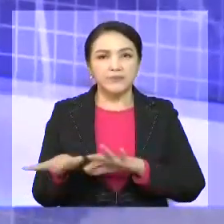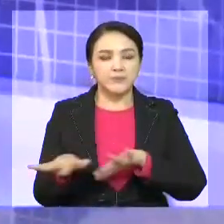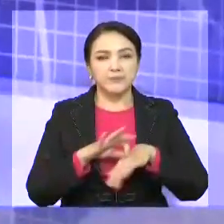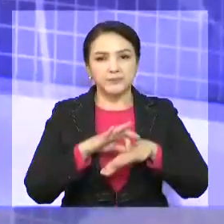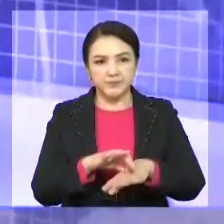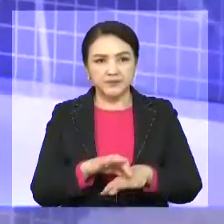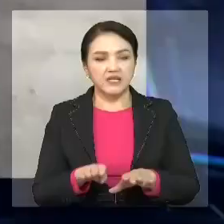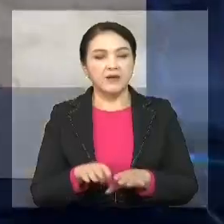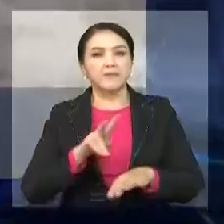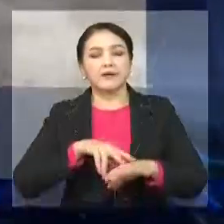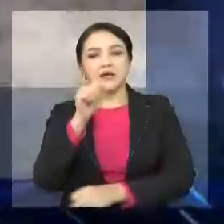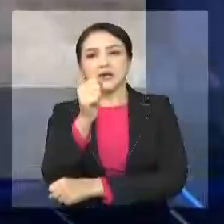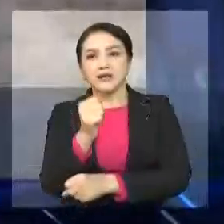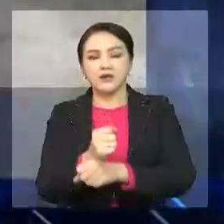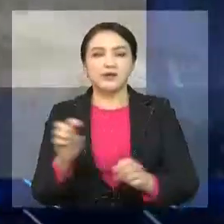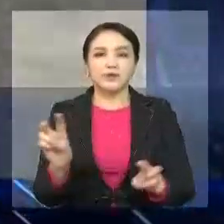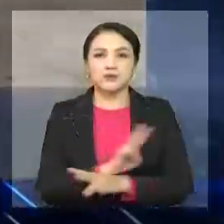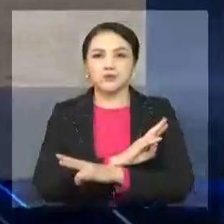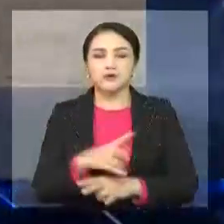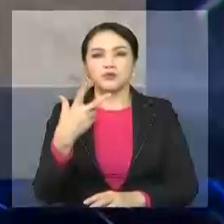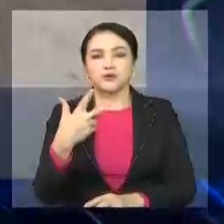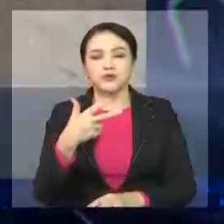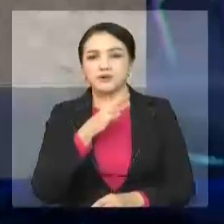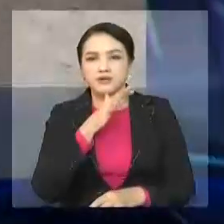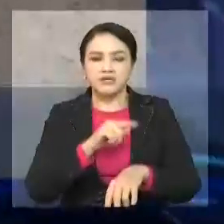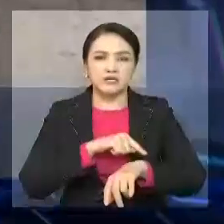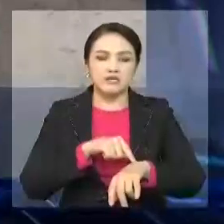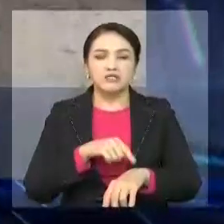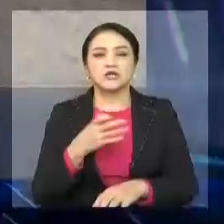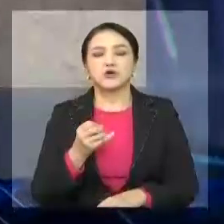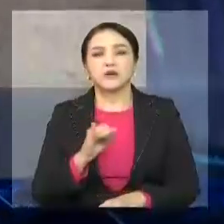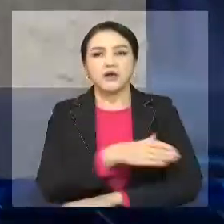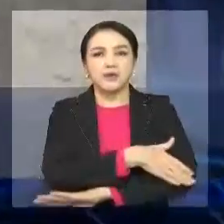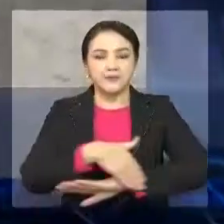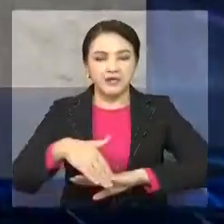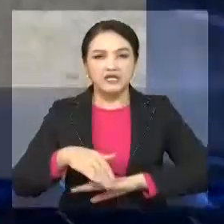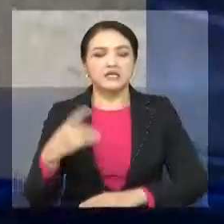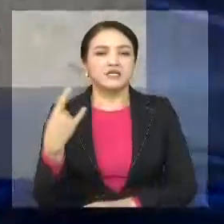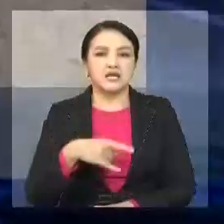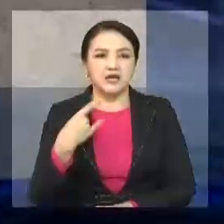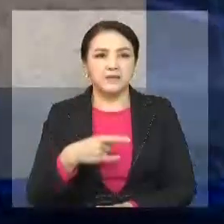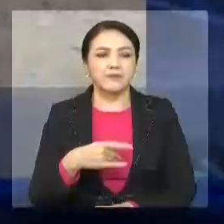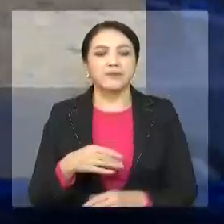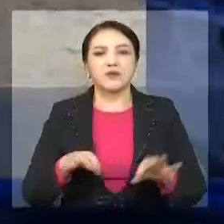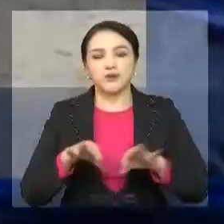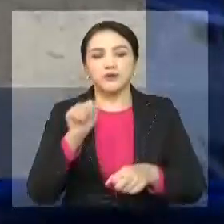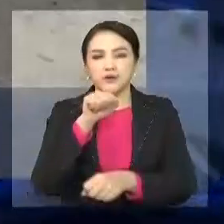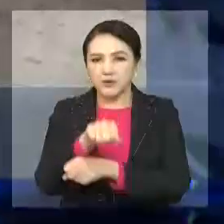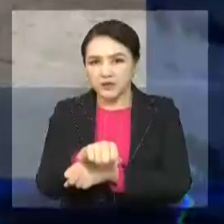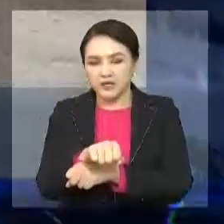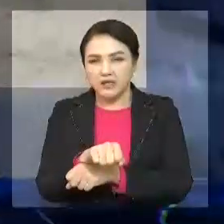жатыр. Полиция қызметкерлері түнгі сағат 3-тер шамасында Шерняз көшесінің бойында такси белгісі бар автокөлікті